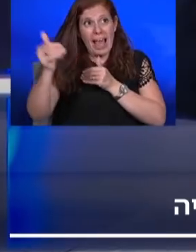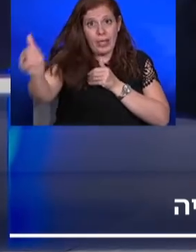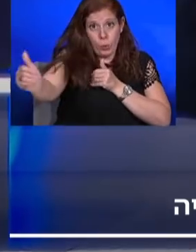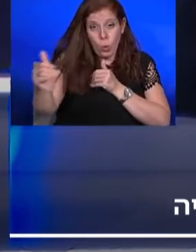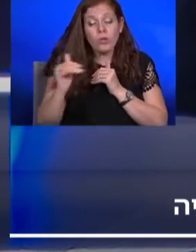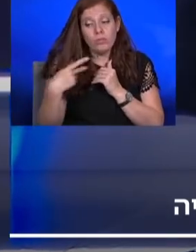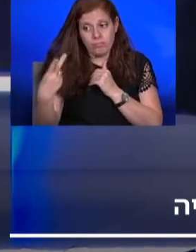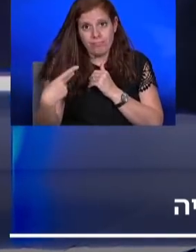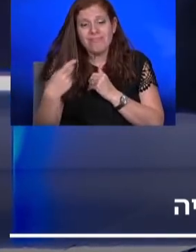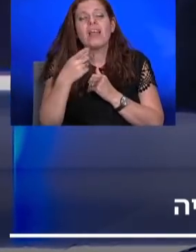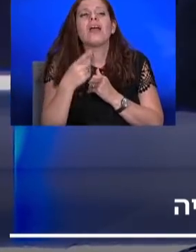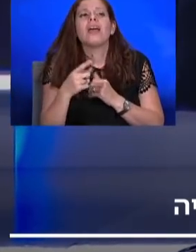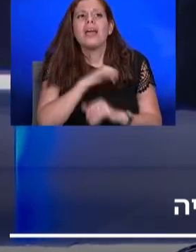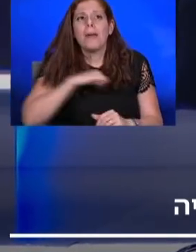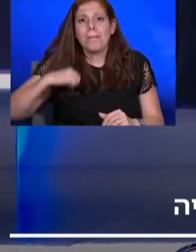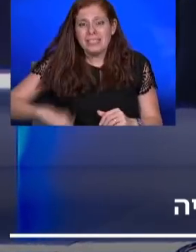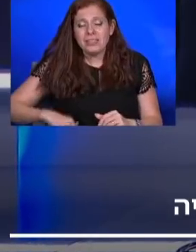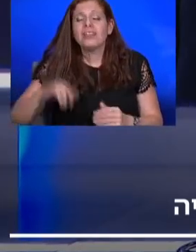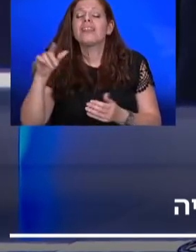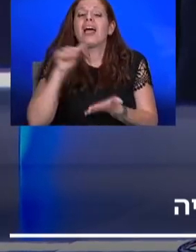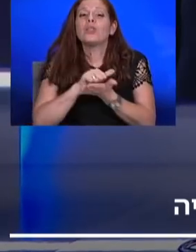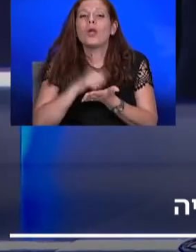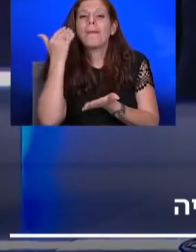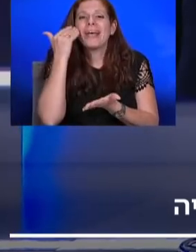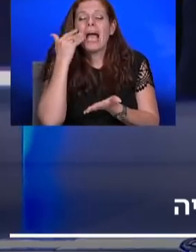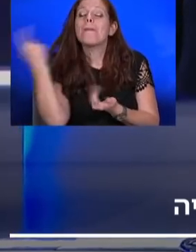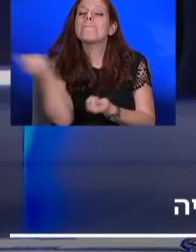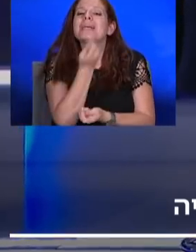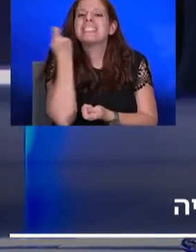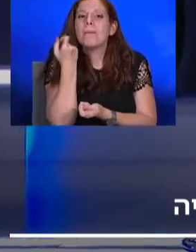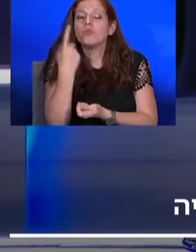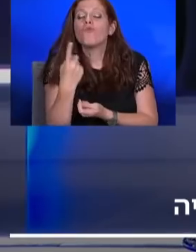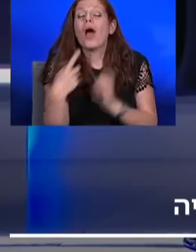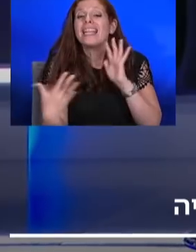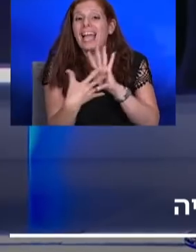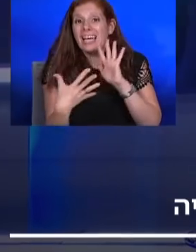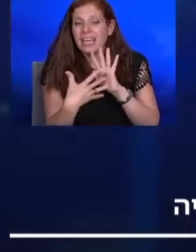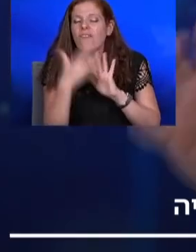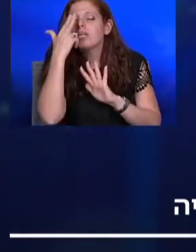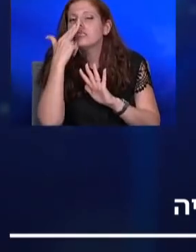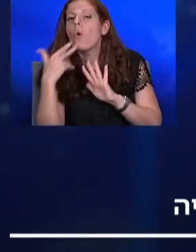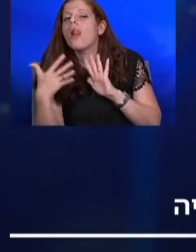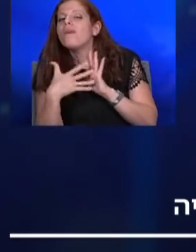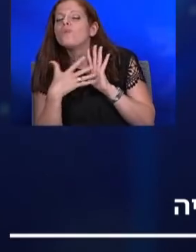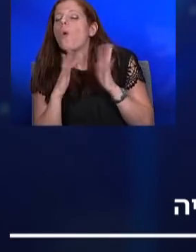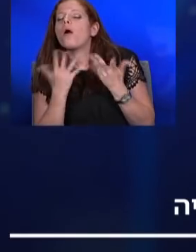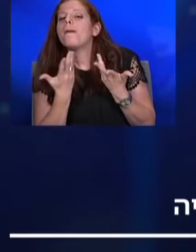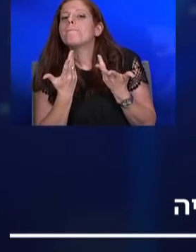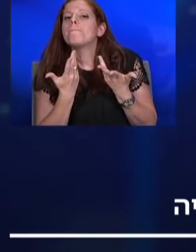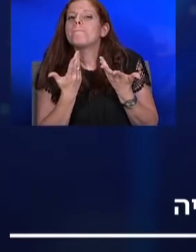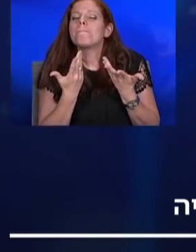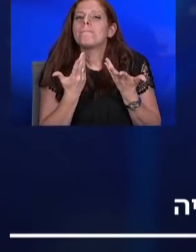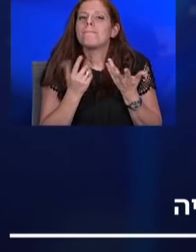טיימס פרסם השבוע, העיתון האמריקני פרסם השבוע תחקיר. הם ניסו לבדוק מה עומד באמת מאחורי פס הייצור של המסכות